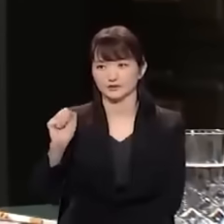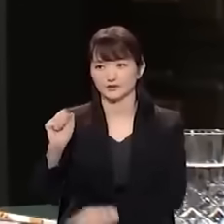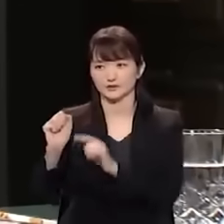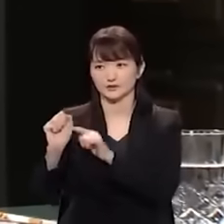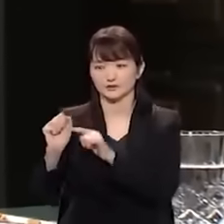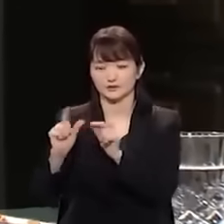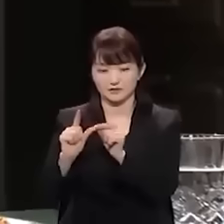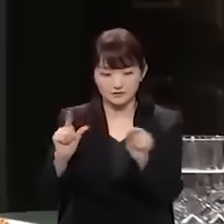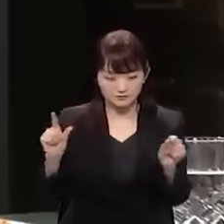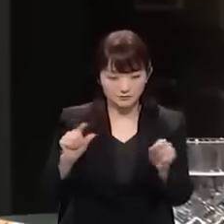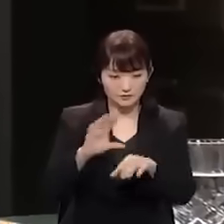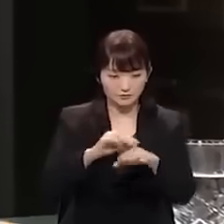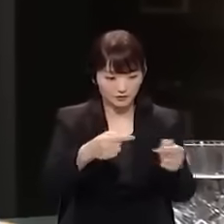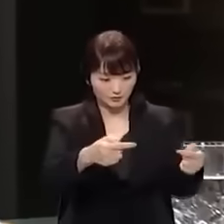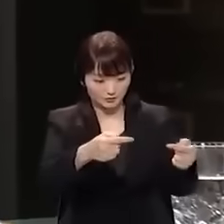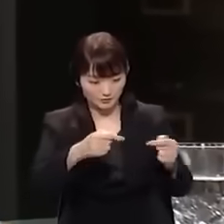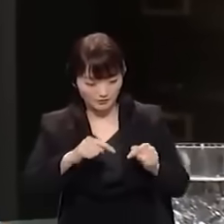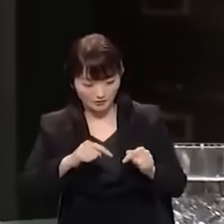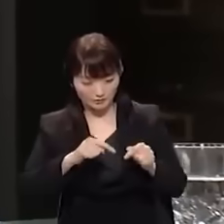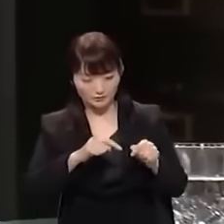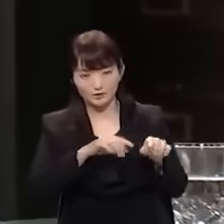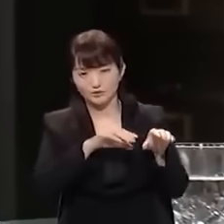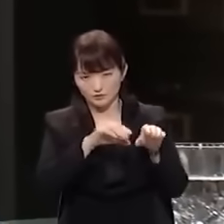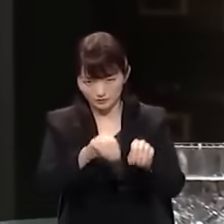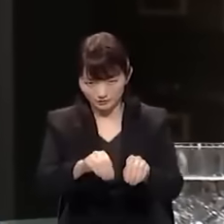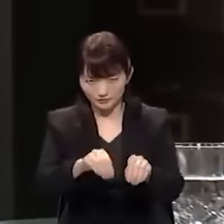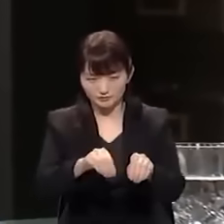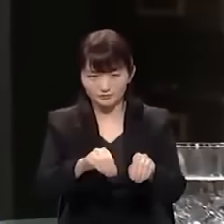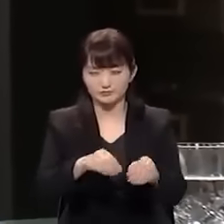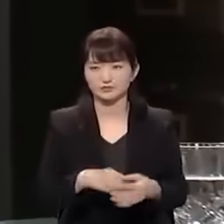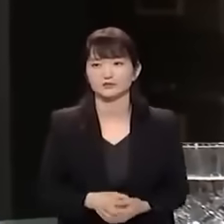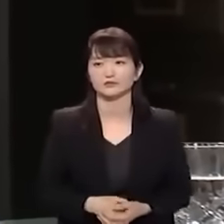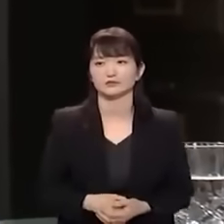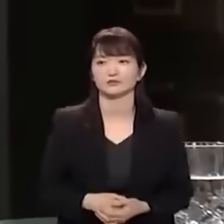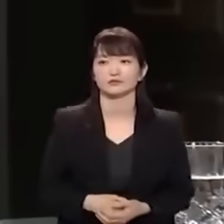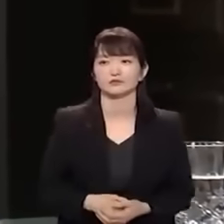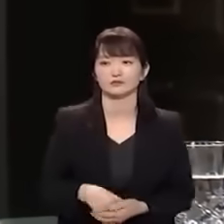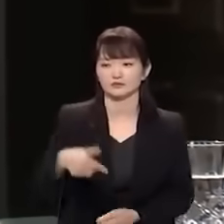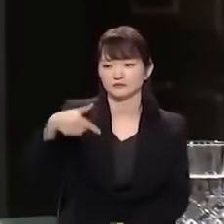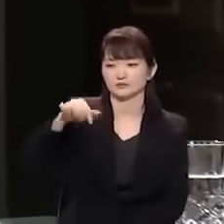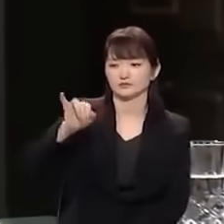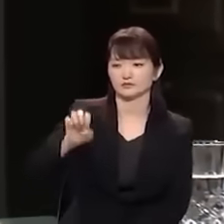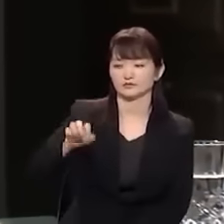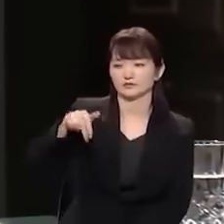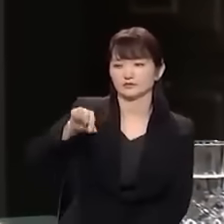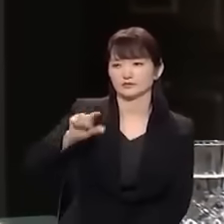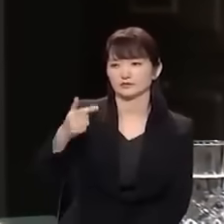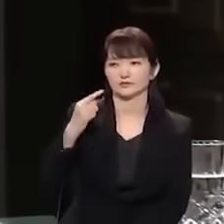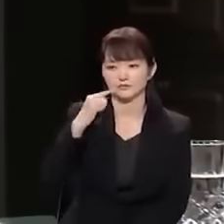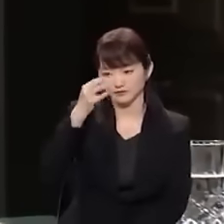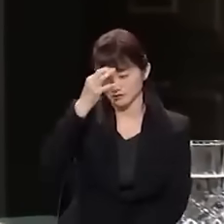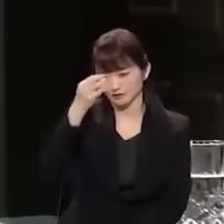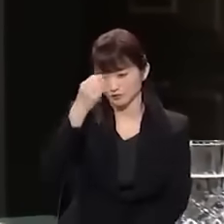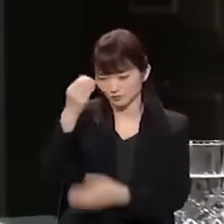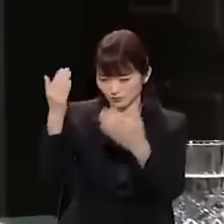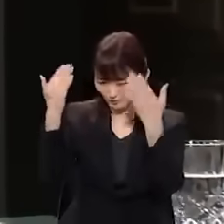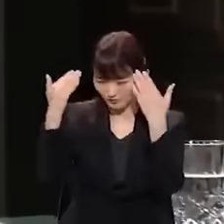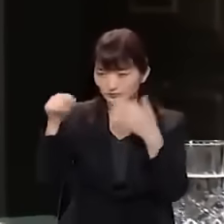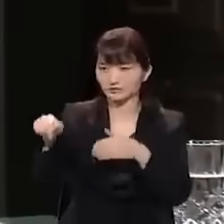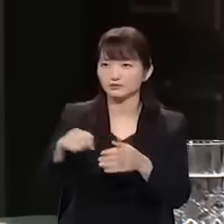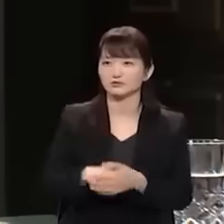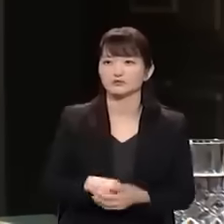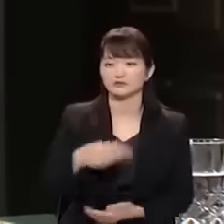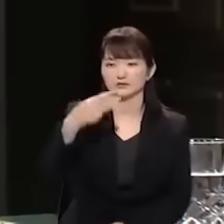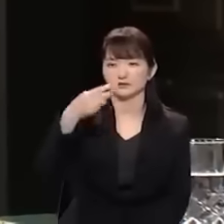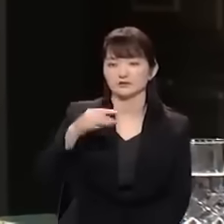한시적 방송 출연 정지를 결정했다고 하고요 그 모교 김천 예술고 하죠 거기 있는